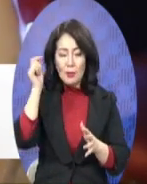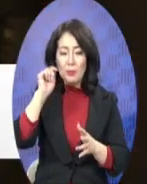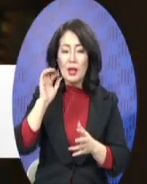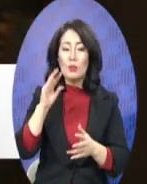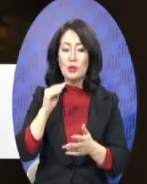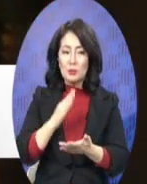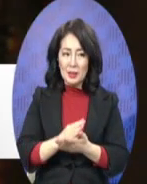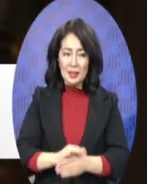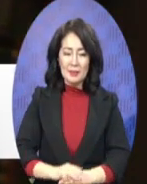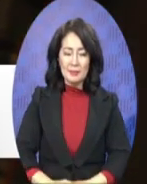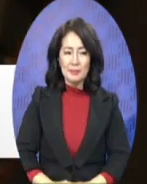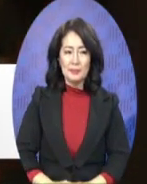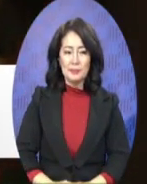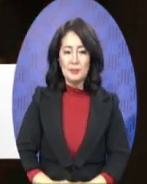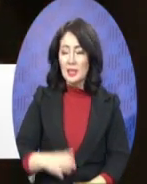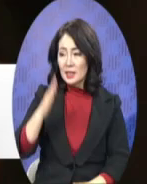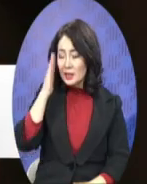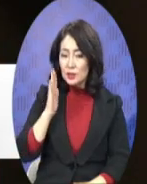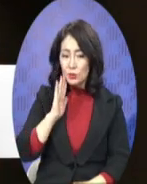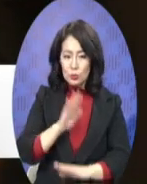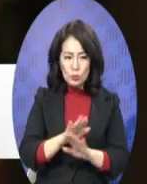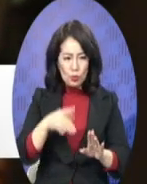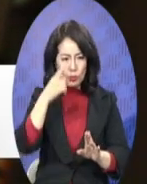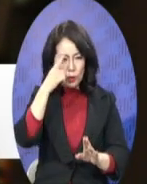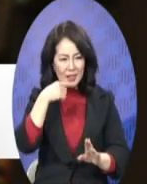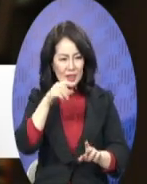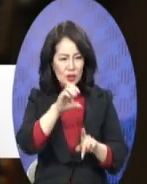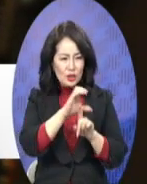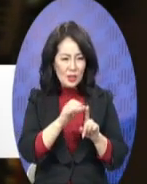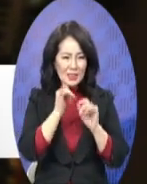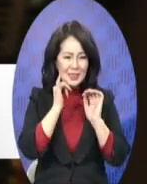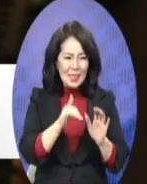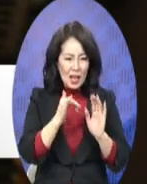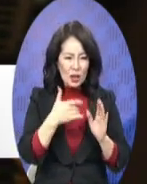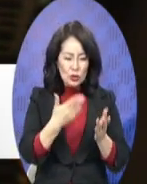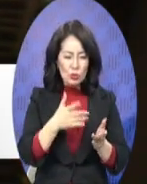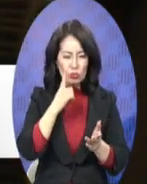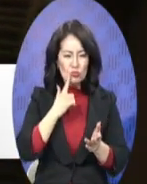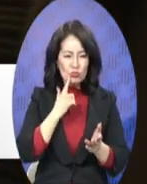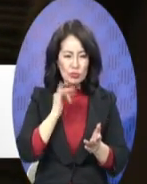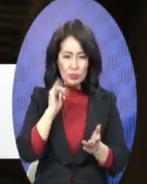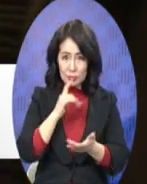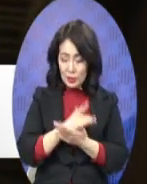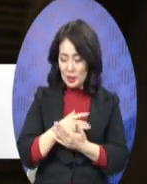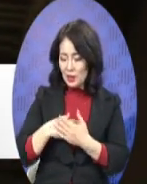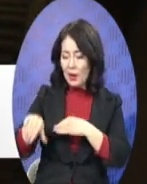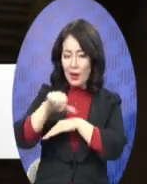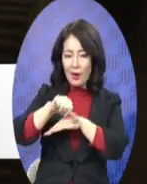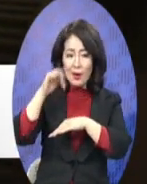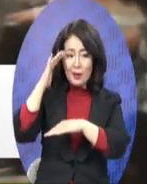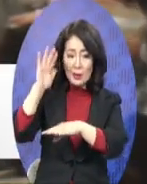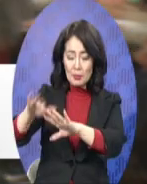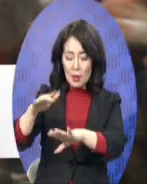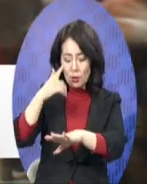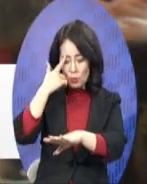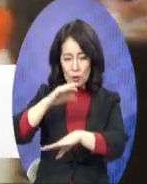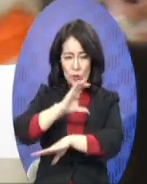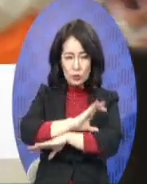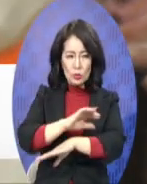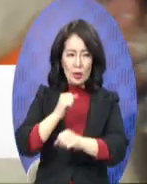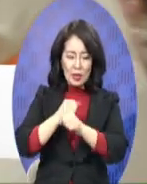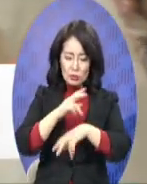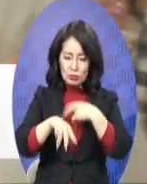байна. Эцэг эхчүүдийн хувьд хүүхдүүддээ монгол хэл соёлоо зааж сурахыг эрхэмлдэг. Хөлийн чандад монгол сургууль үйл ажиллагаагаа доктортой